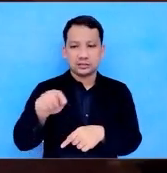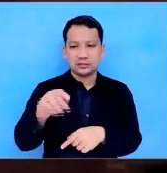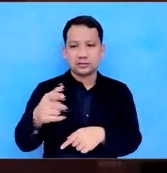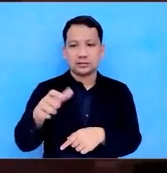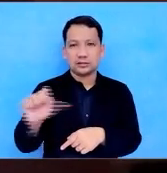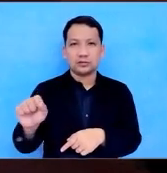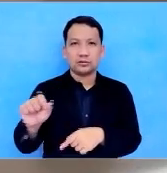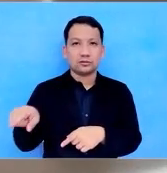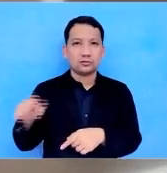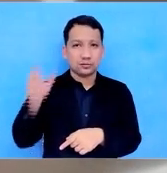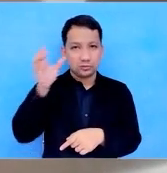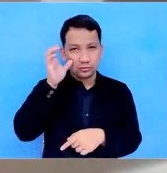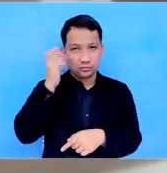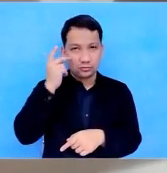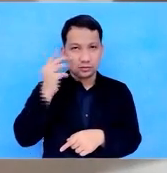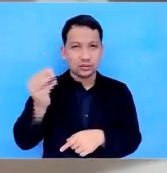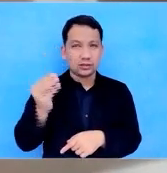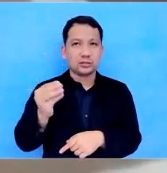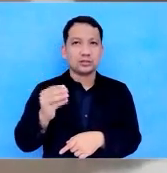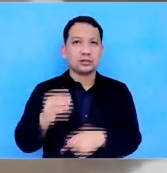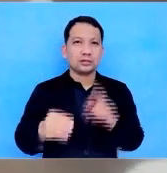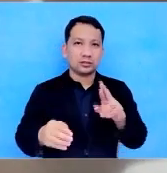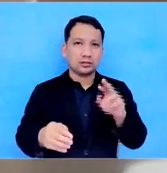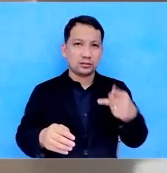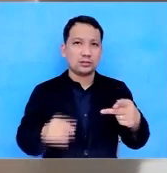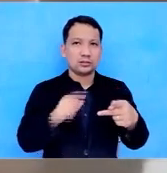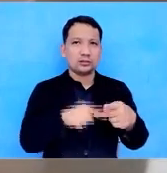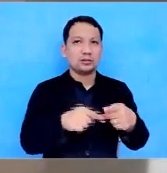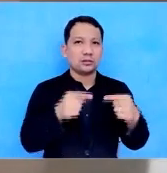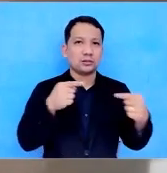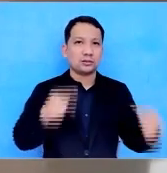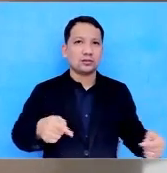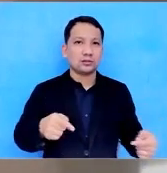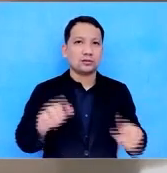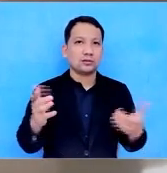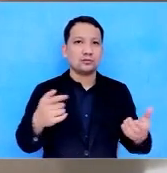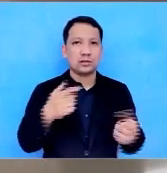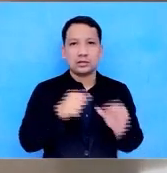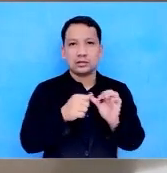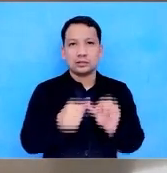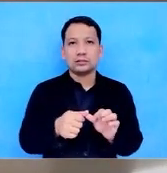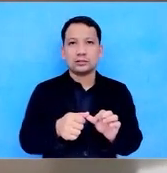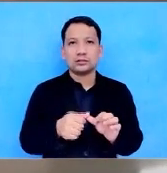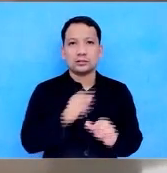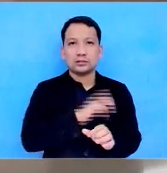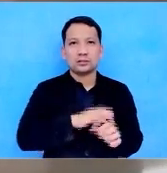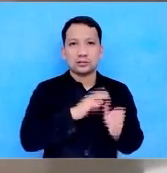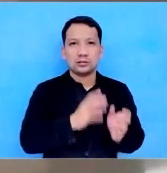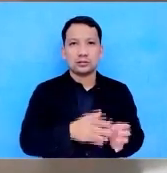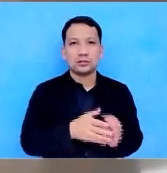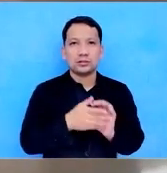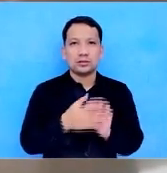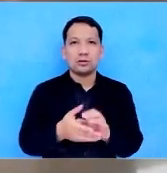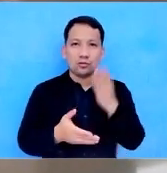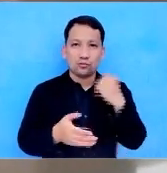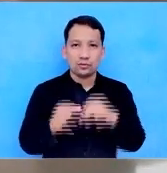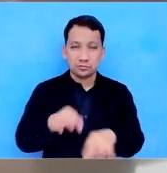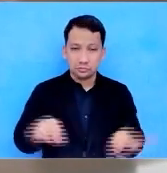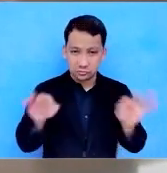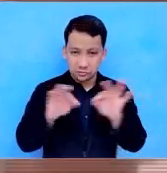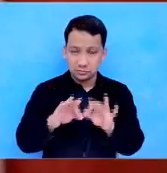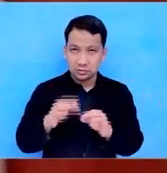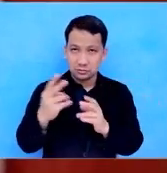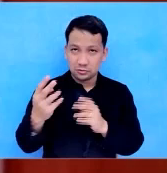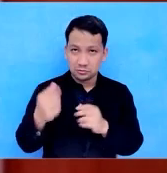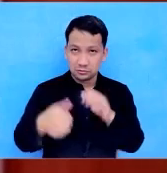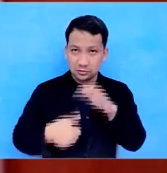Coco Martin. Kwento ni RK, palaban at walang inuurungan ang kanyang karakter. Dapat daw abangan ang mga magiging